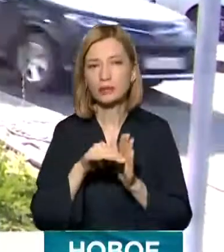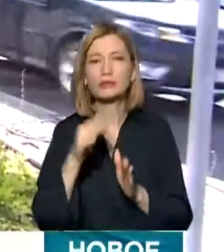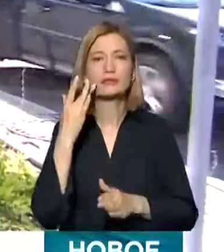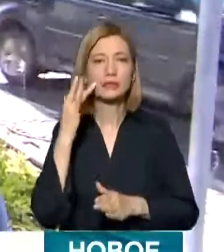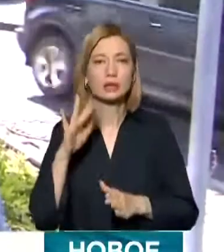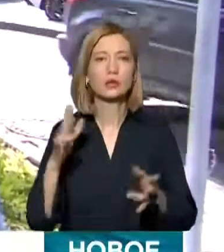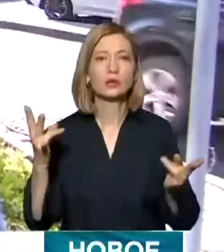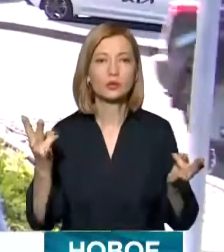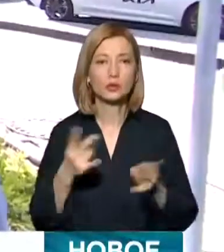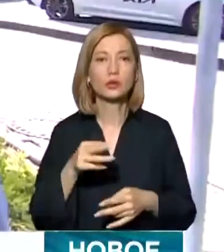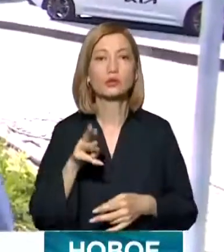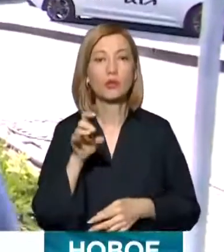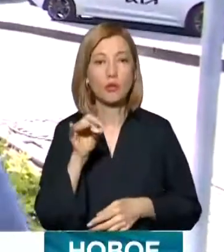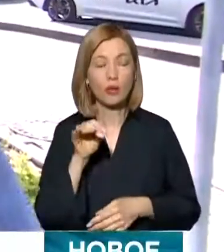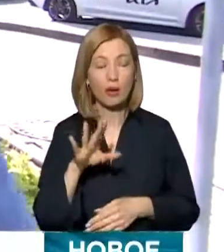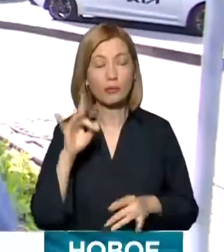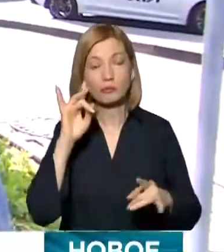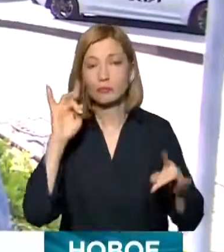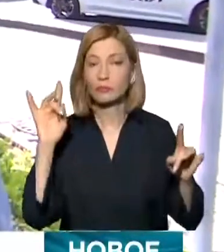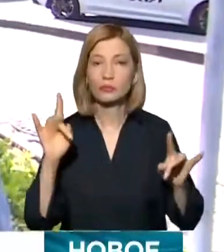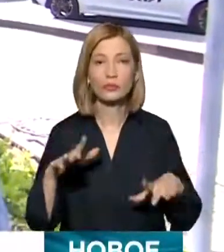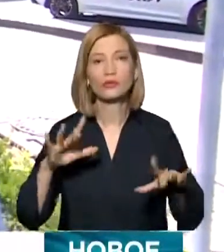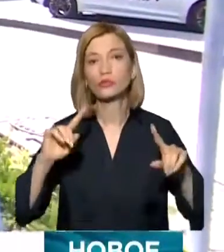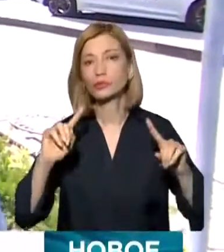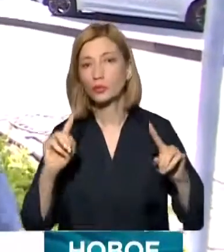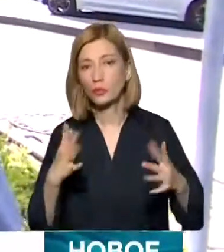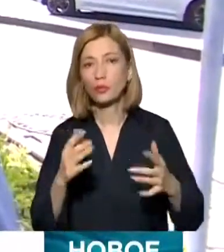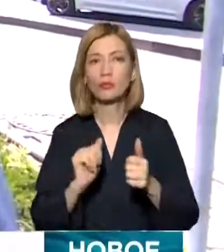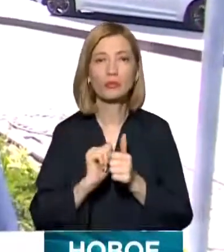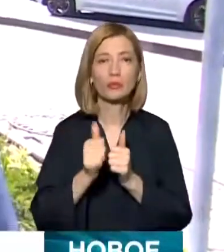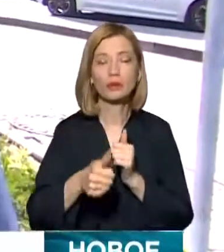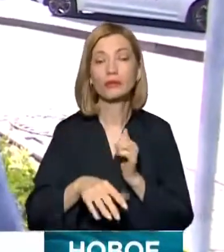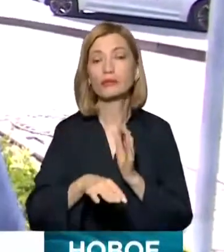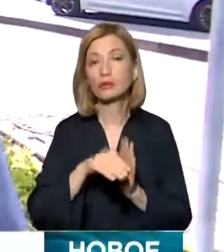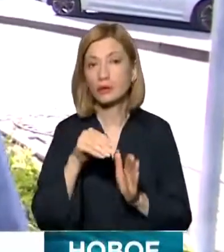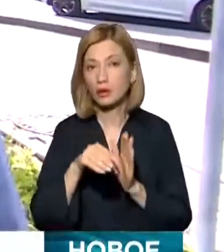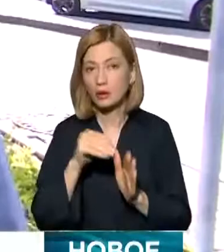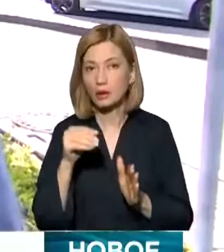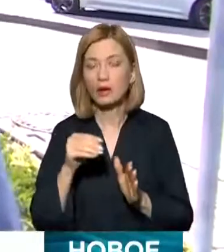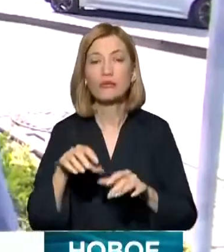что Токаев делает неожиданные выборы, смену власти,